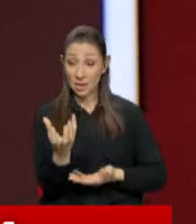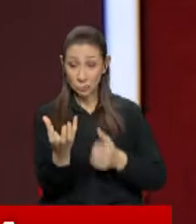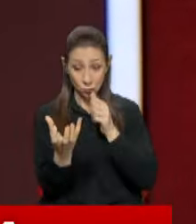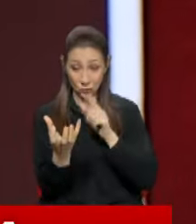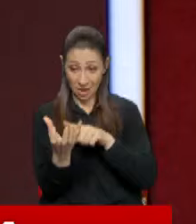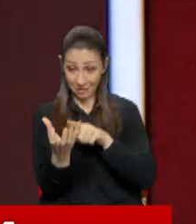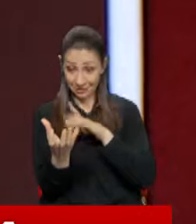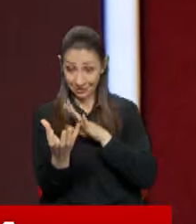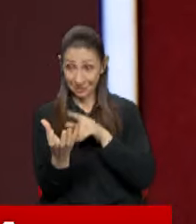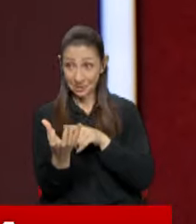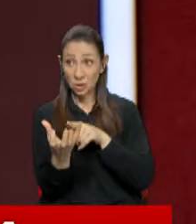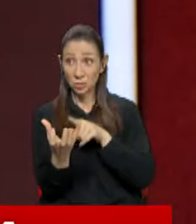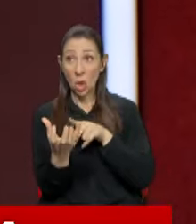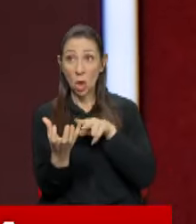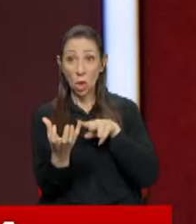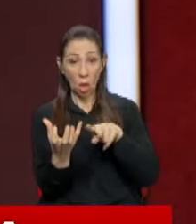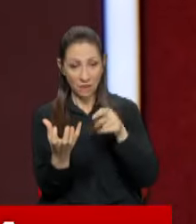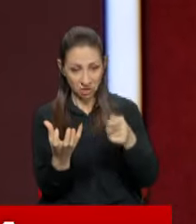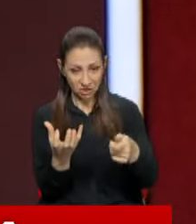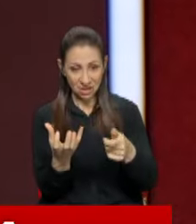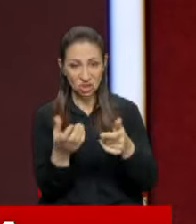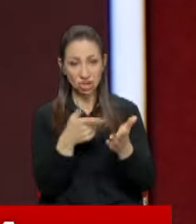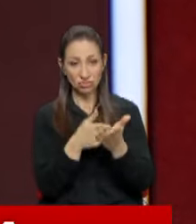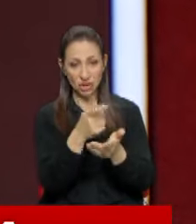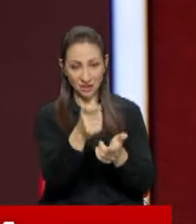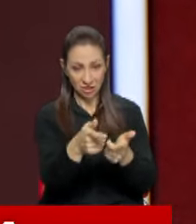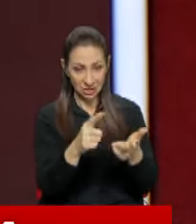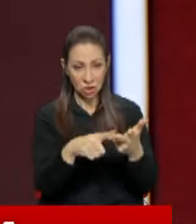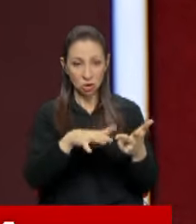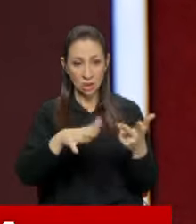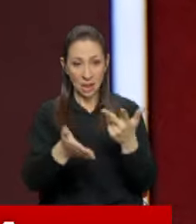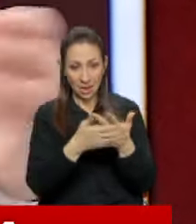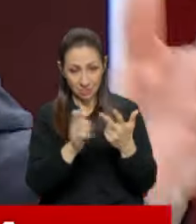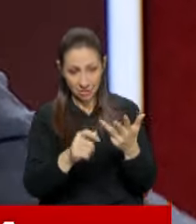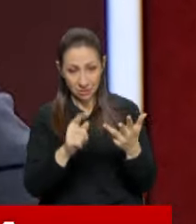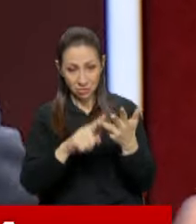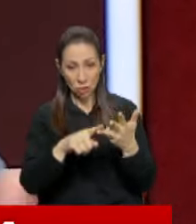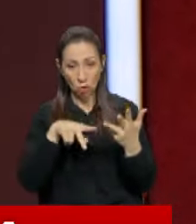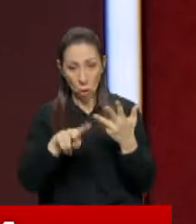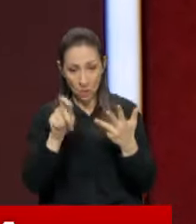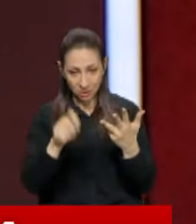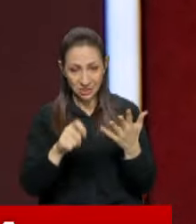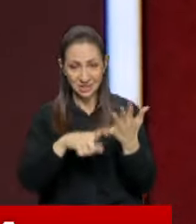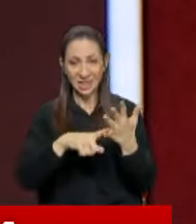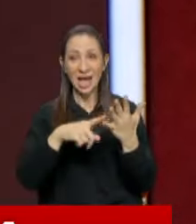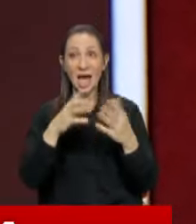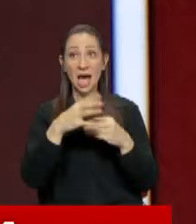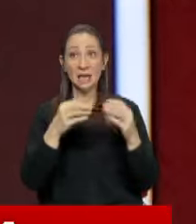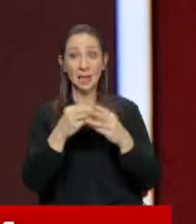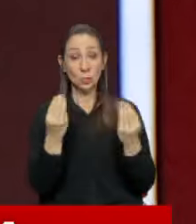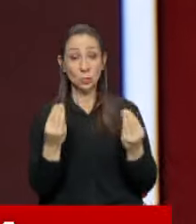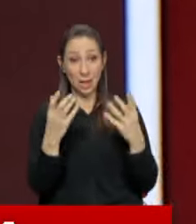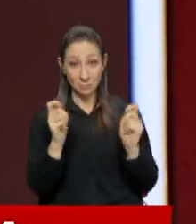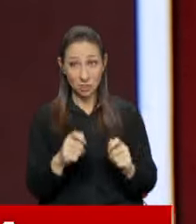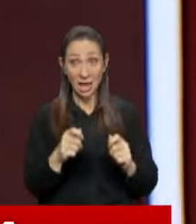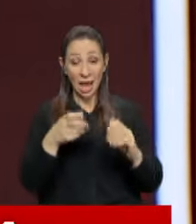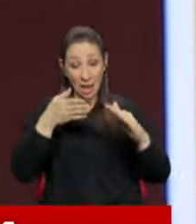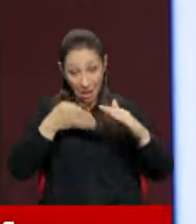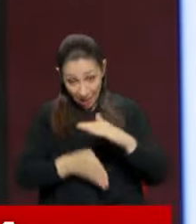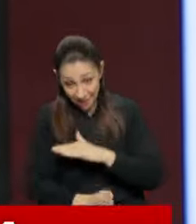var. Burada yola vereceksiniz, çiftçiye vereceksiniz, sosyal yardım yapacaksınız, yol yapacaksınız, Adana'yı güzelleştireceksiniz, alt